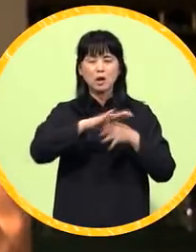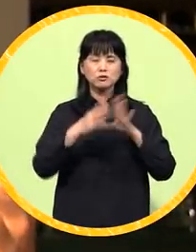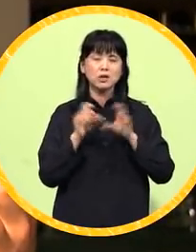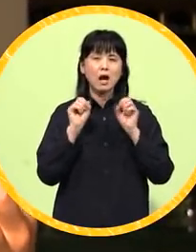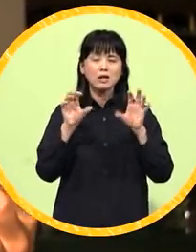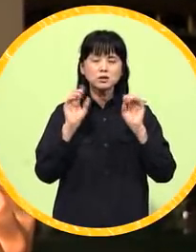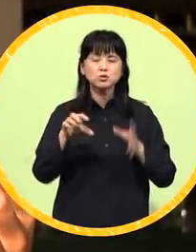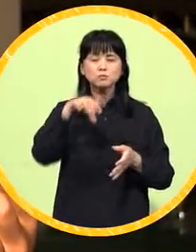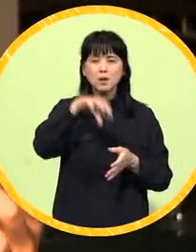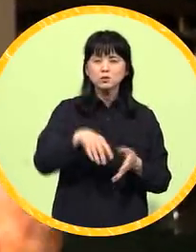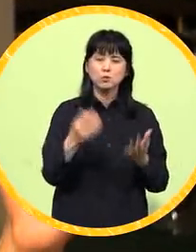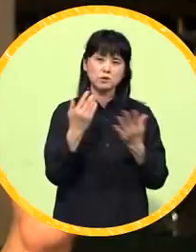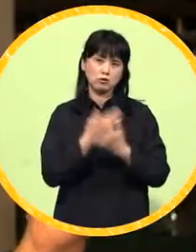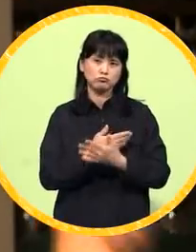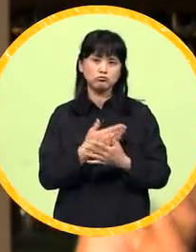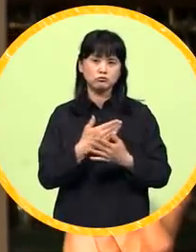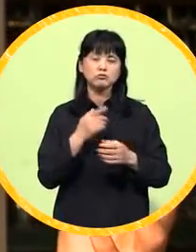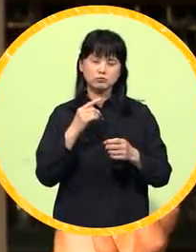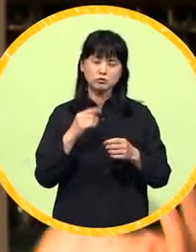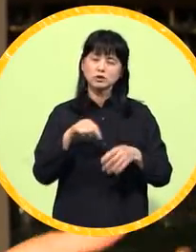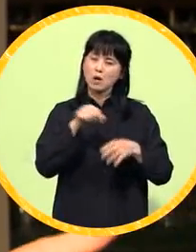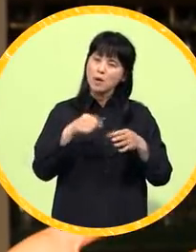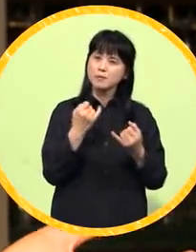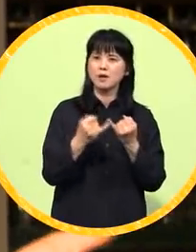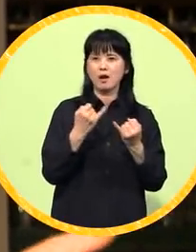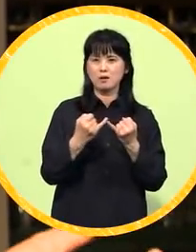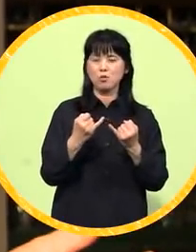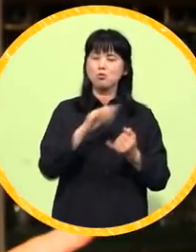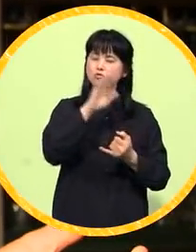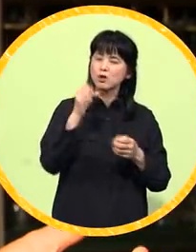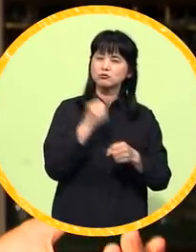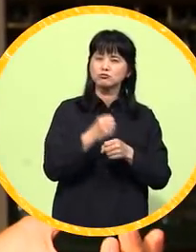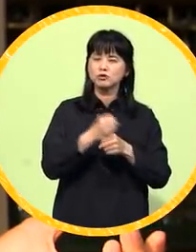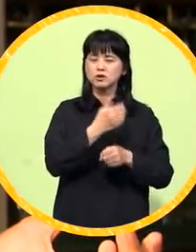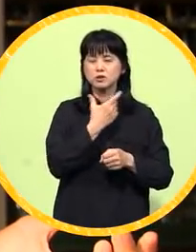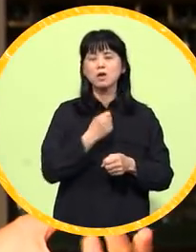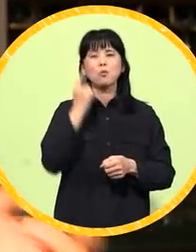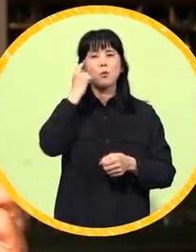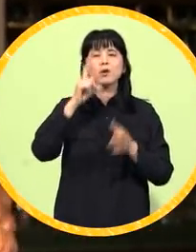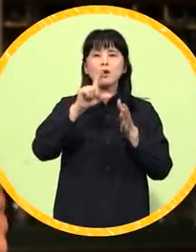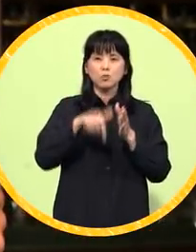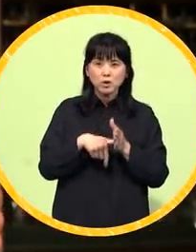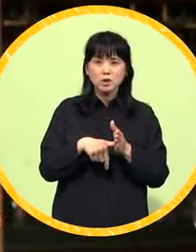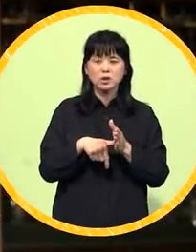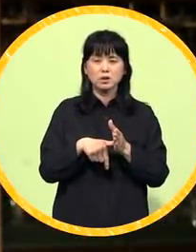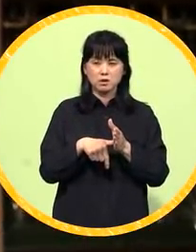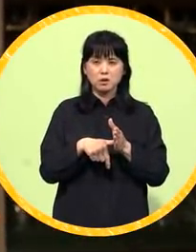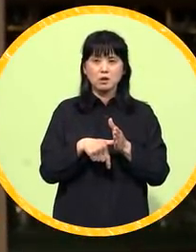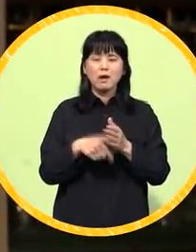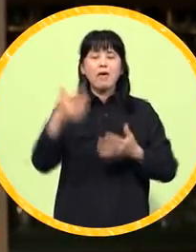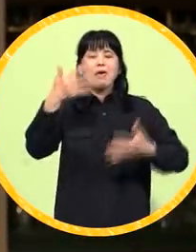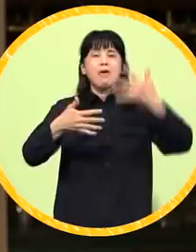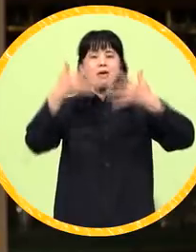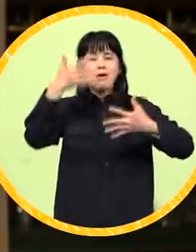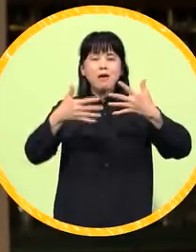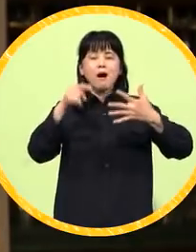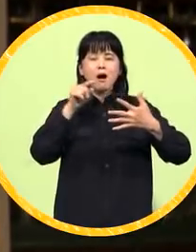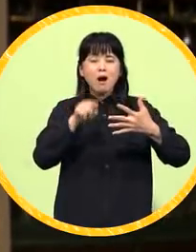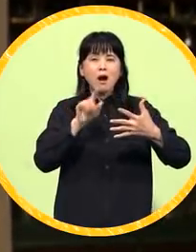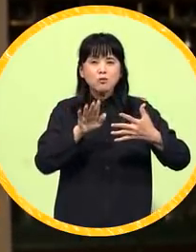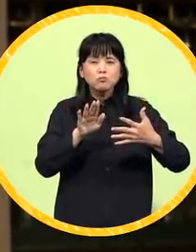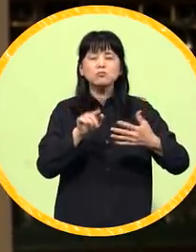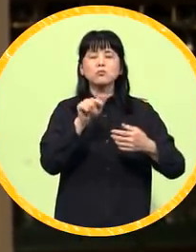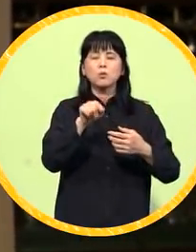発信基地になれるようなまたカフェみたいなものが食うか作れたらなあと思っていた時にまああの映画を切り口にする